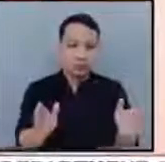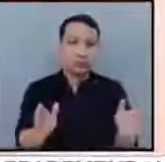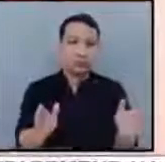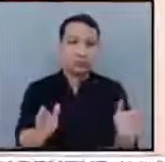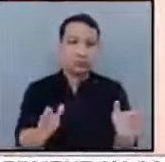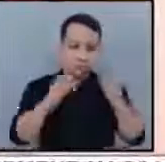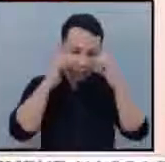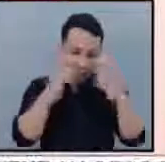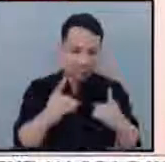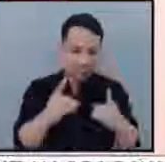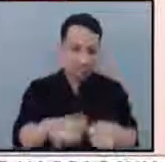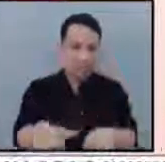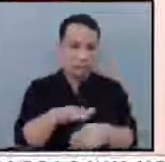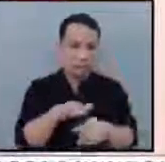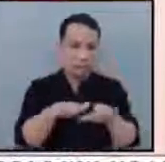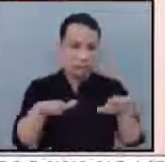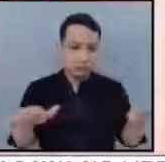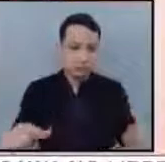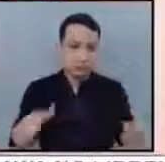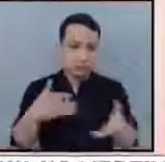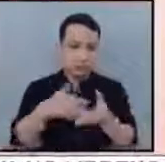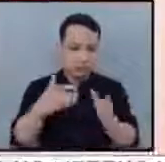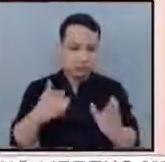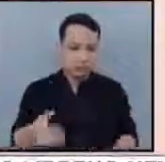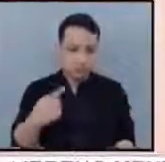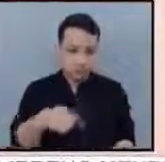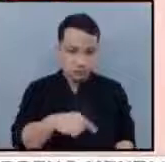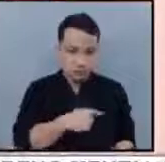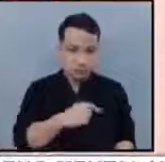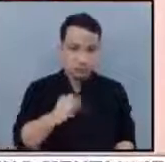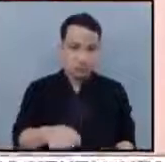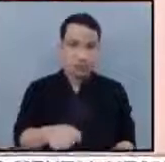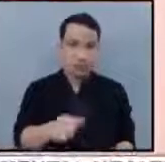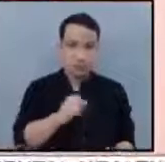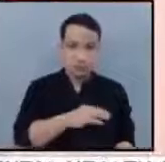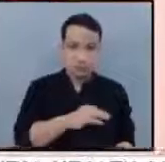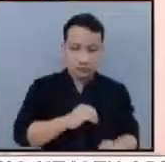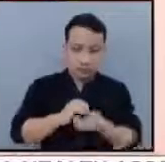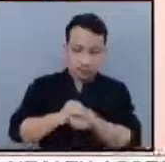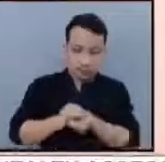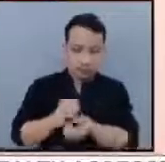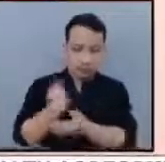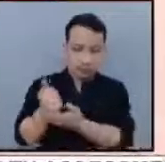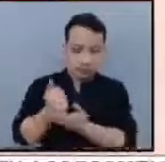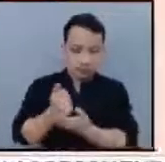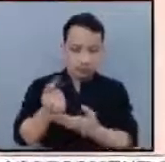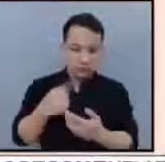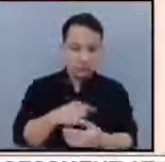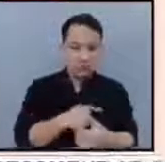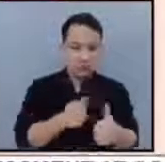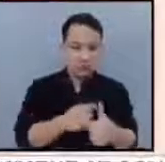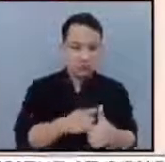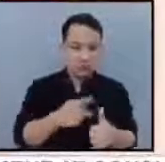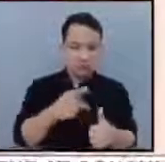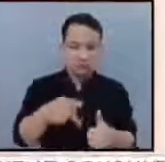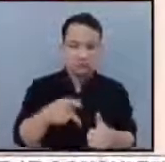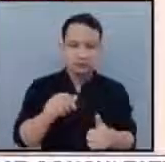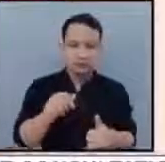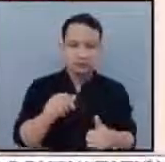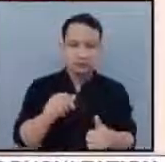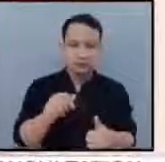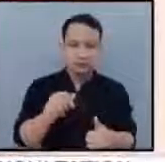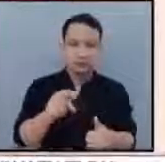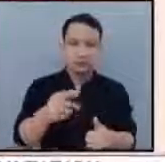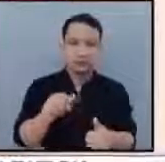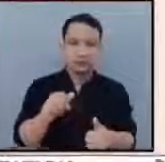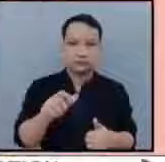mga kabataan. And we have our stakeholders na tumutulong sa amin, like the Hapag-Asa Foundation, our Municipal